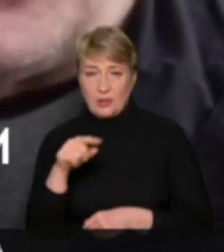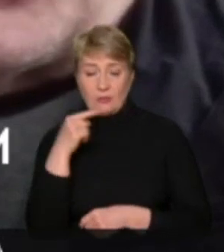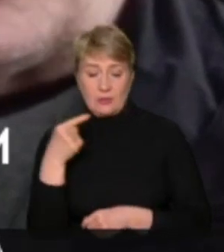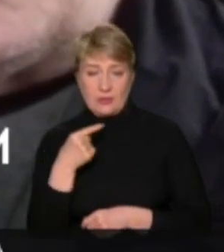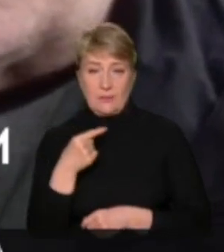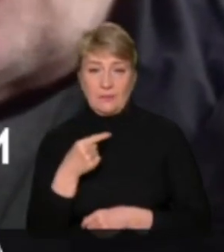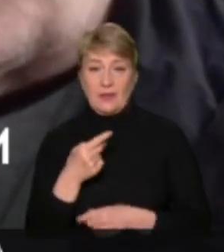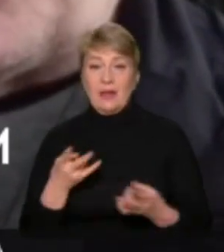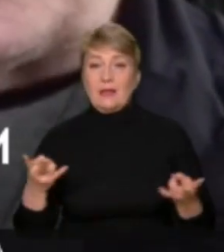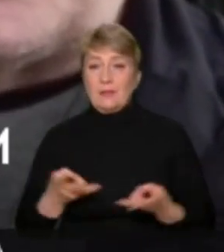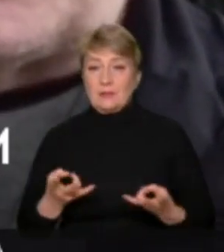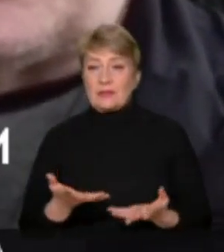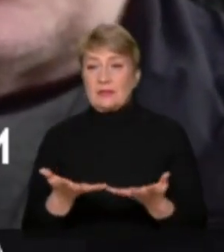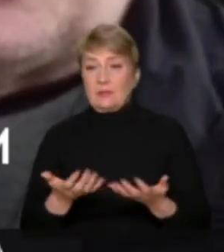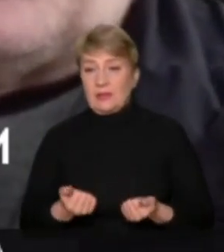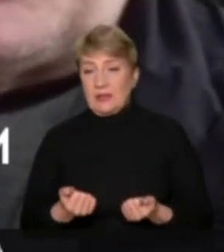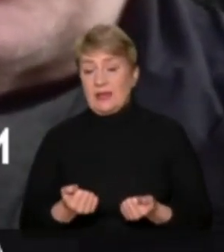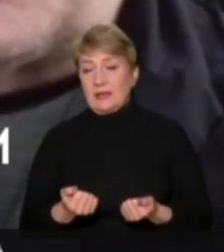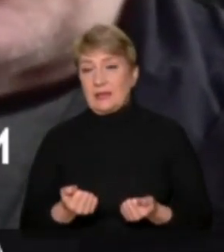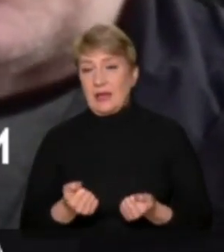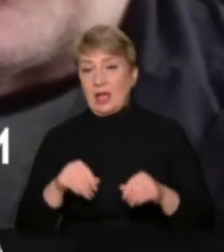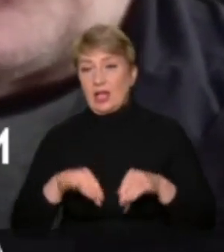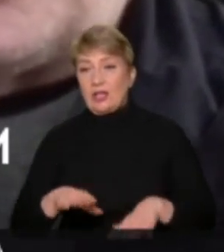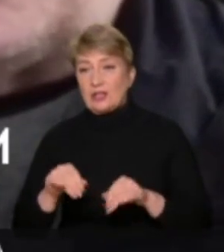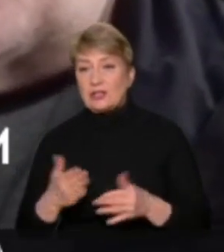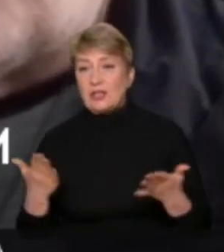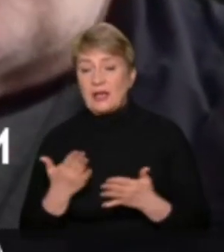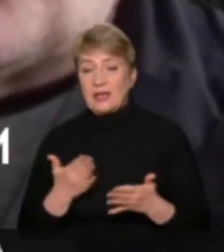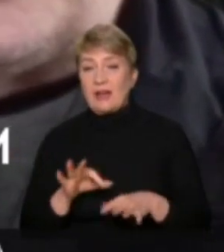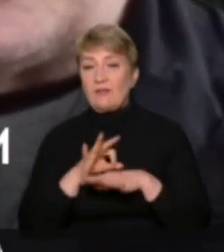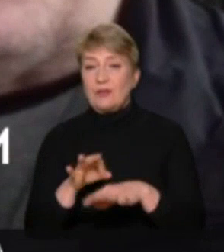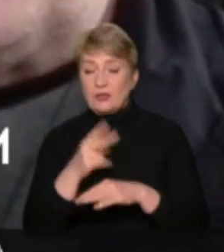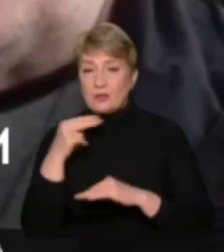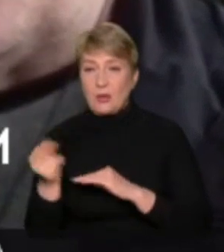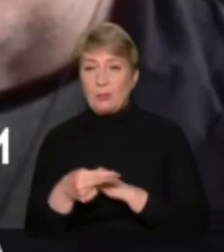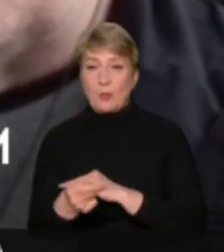прийняття рішень. Стрільнув би по Останківській телевежі, з якій йде пропаганда і промовить